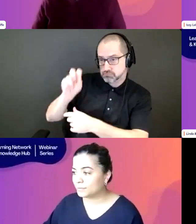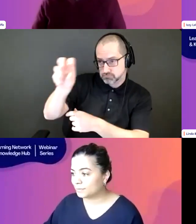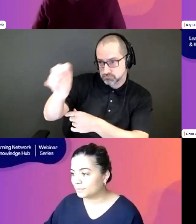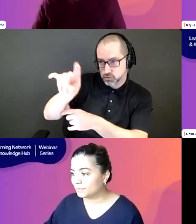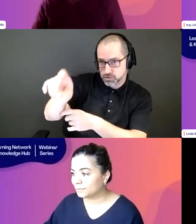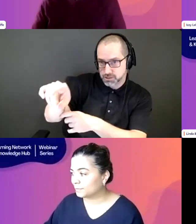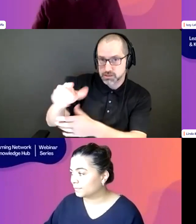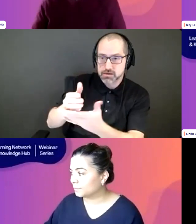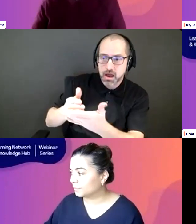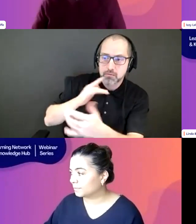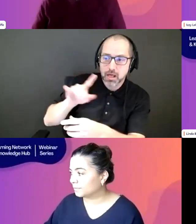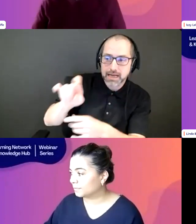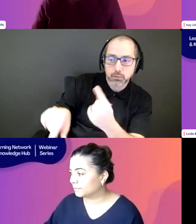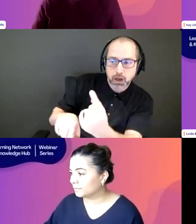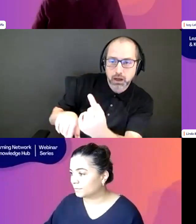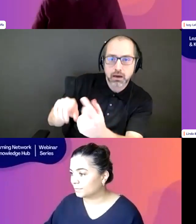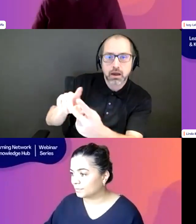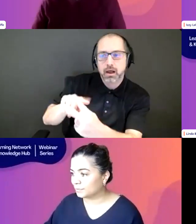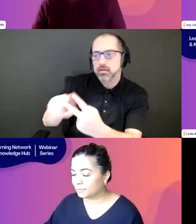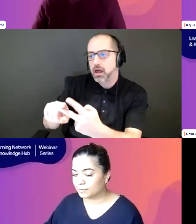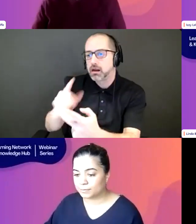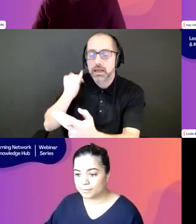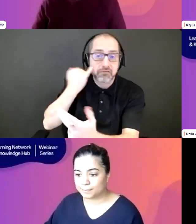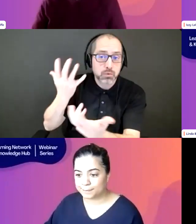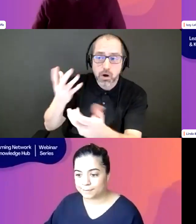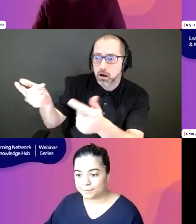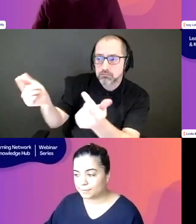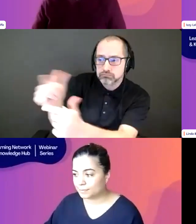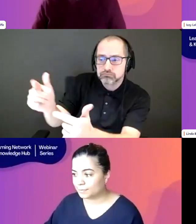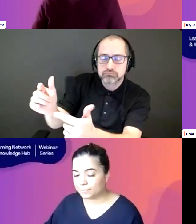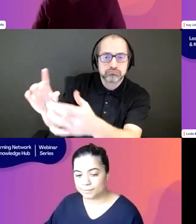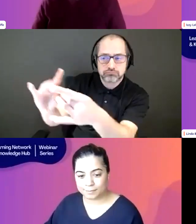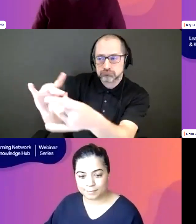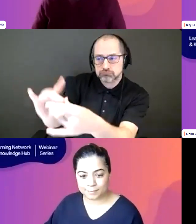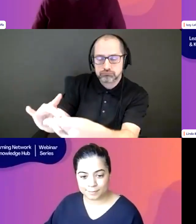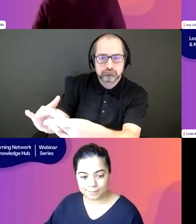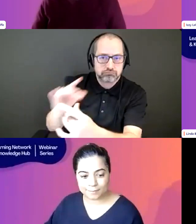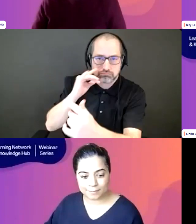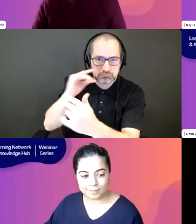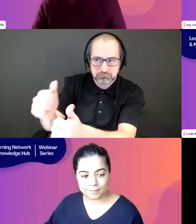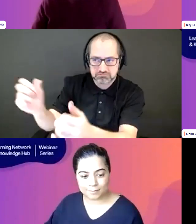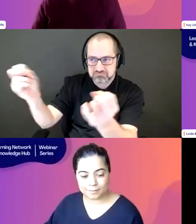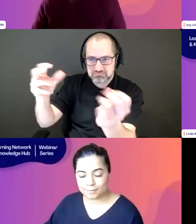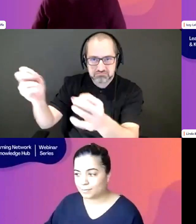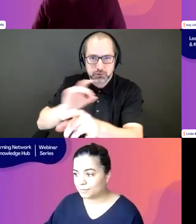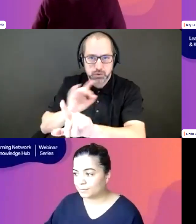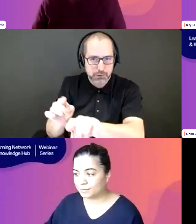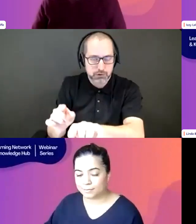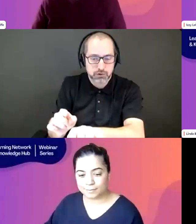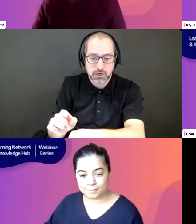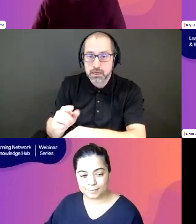Jasmine et moi une présenter des questions tour à tour et on va demander il se dit à Lorraine de commencer